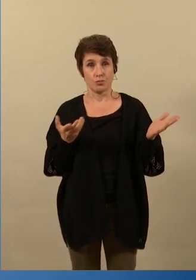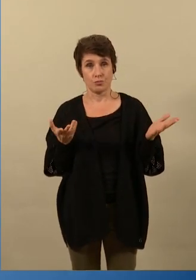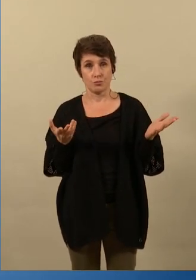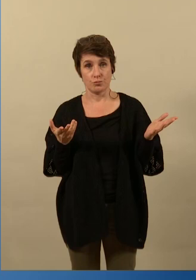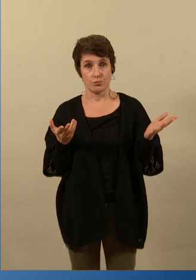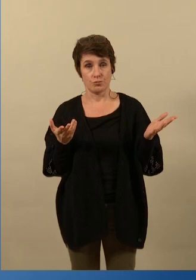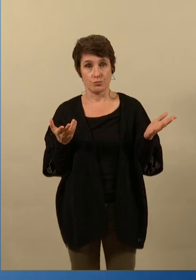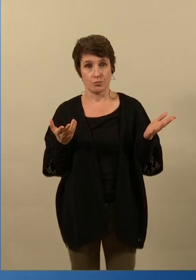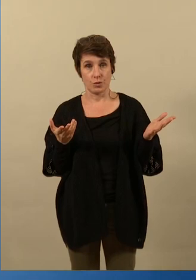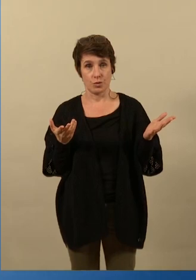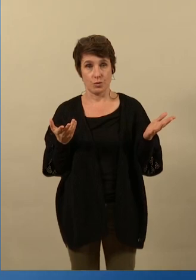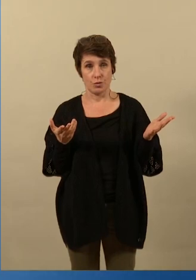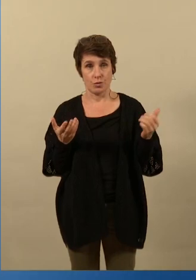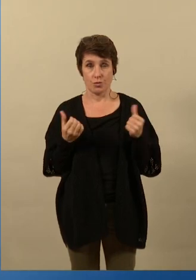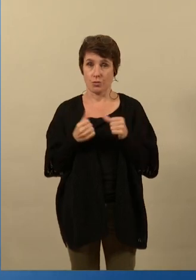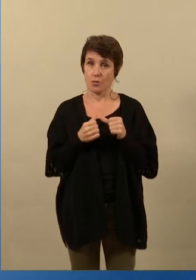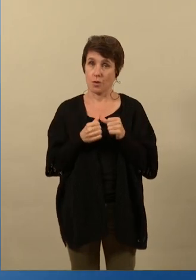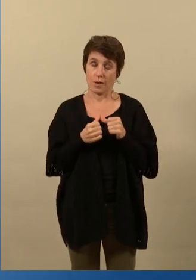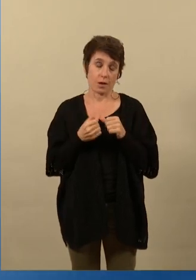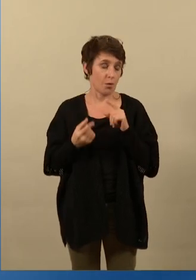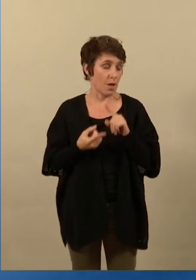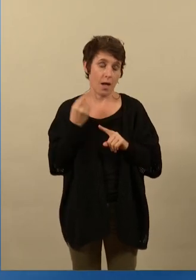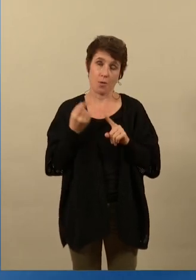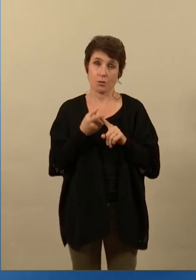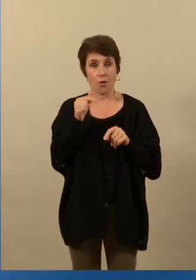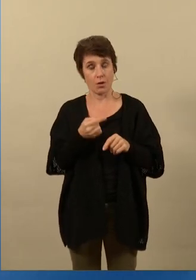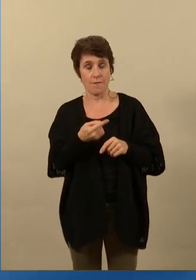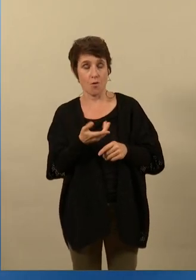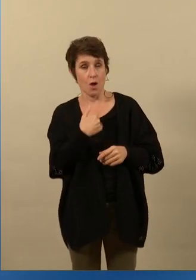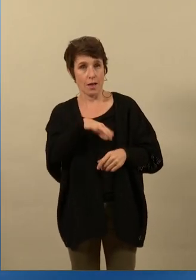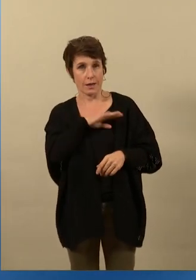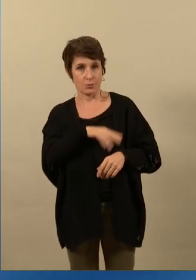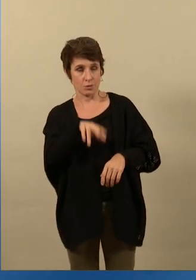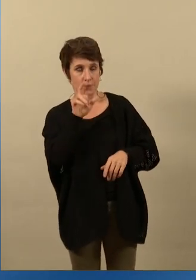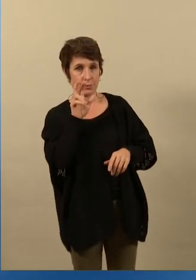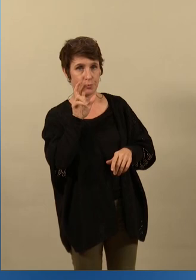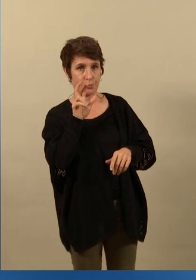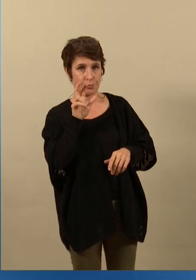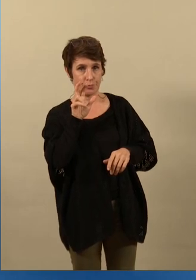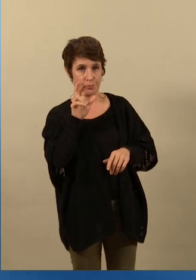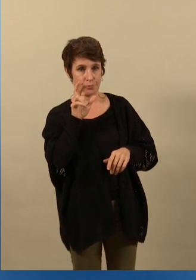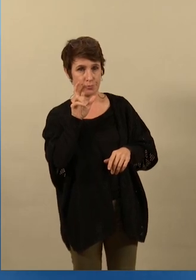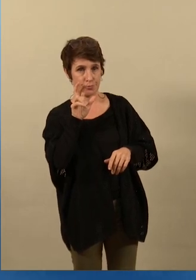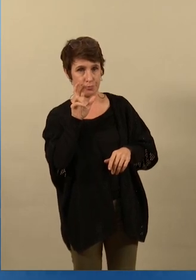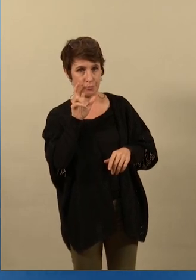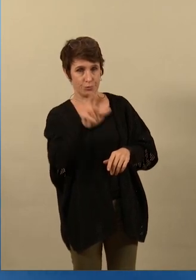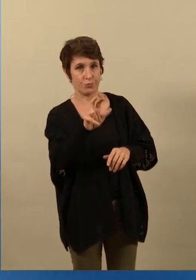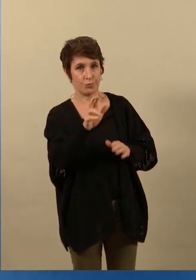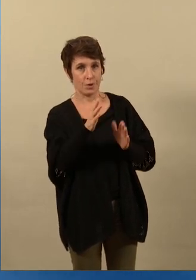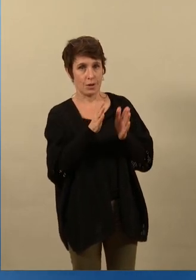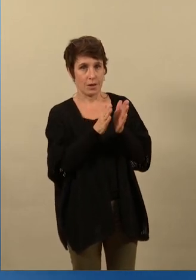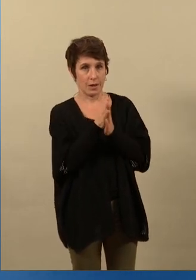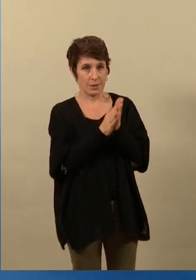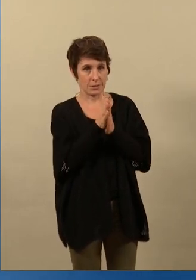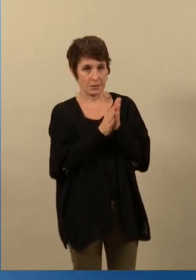souligner la responsabilité du Hamas euh évidemment va tout à fait dans l'esprit dans lequel nous sommes donc nous sommes tout à fait d'accord